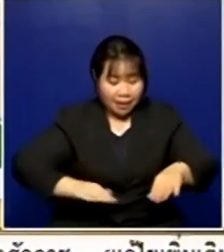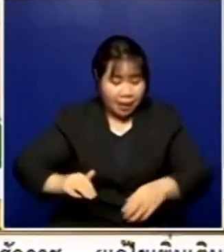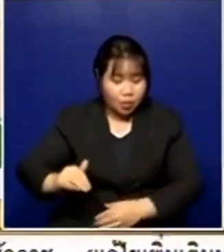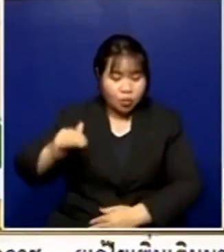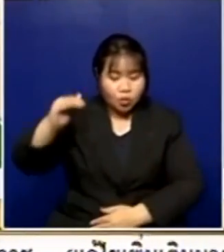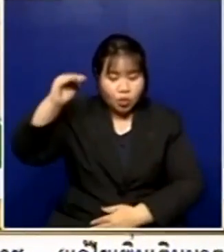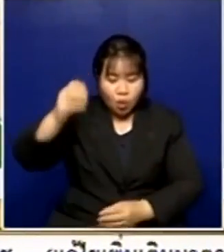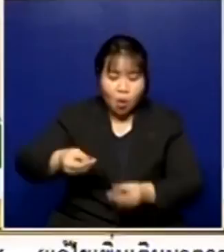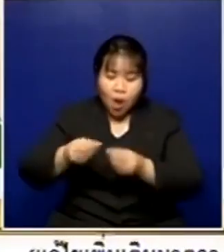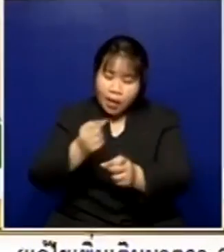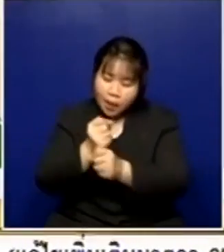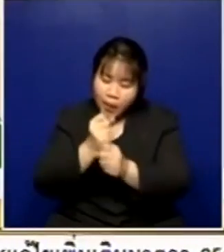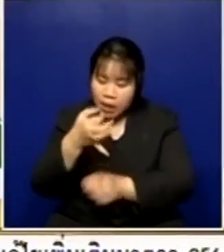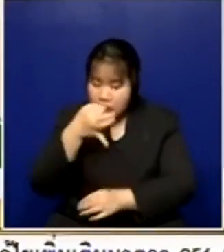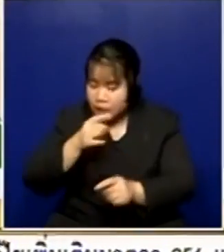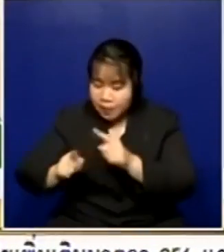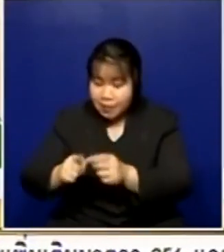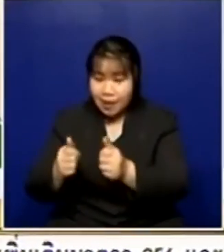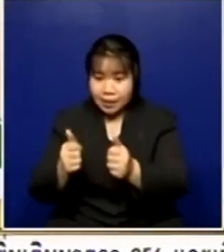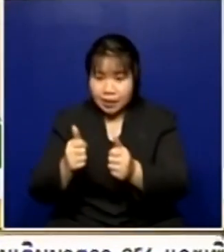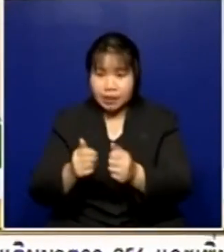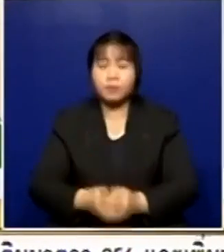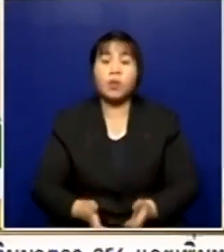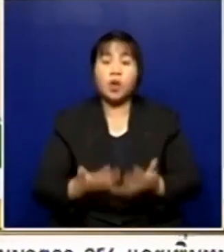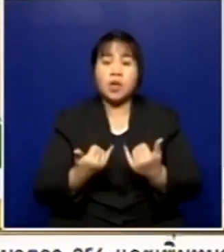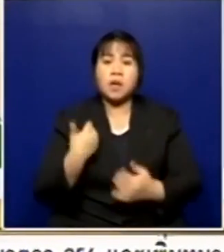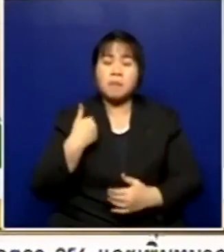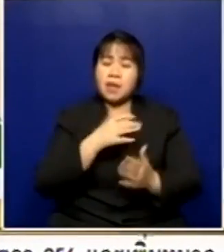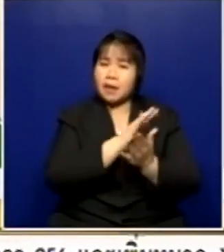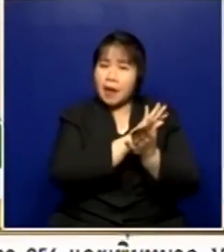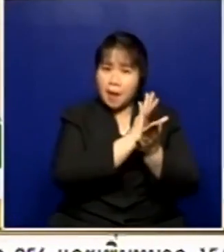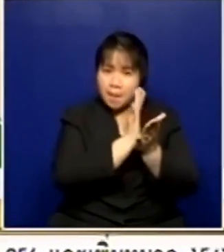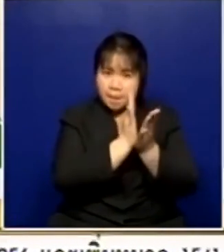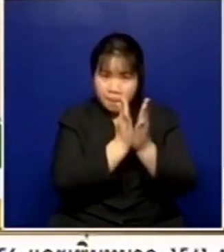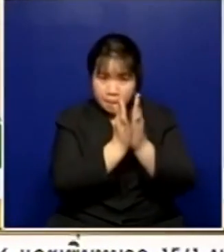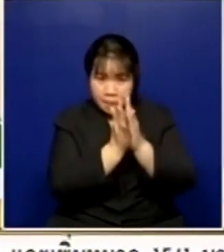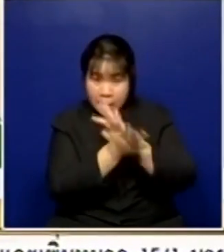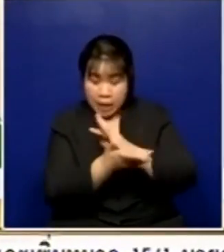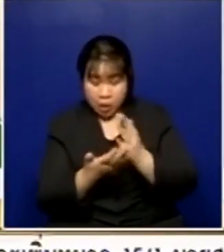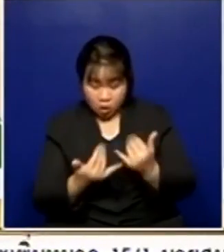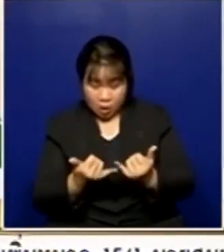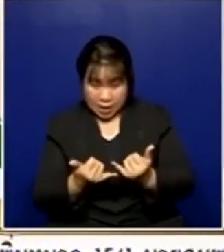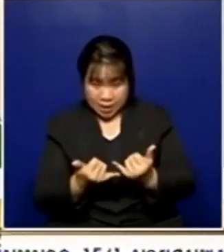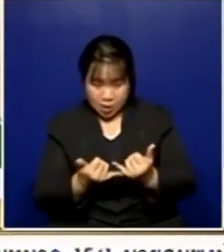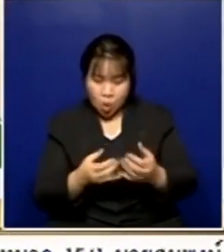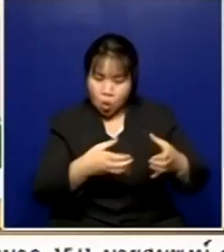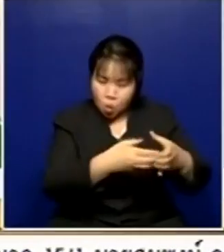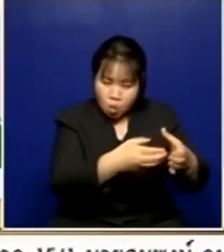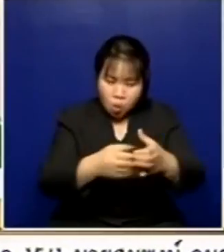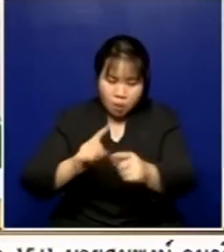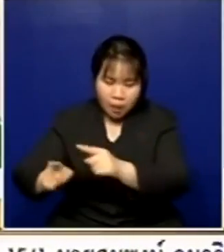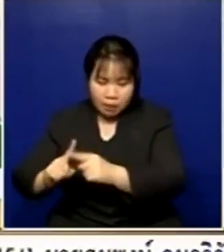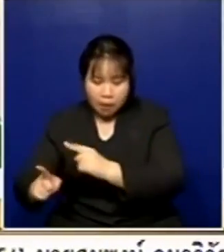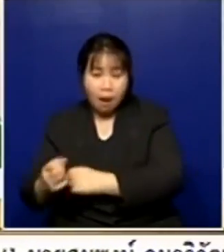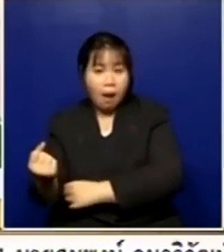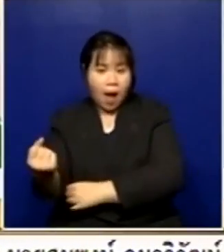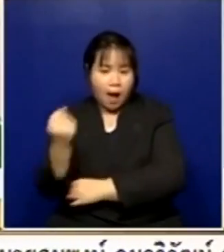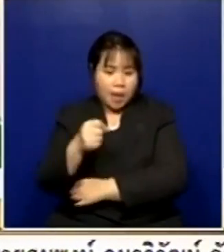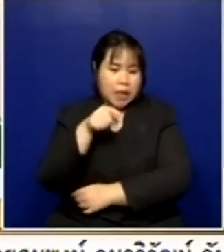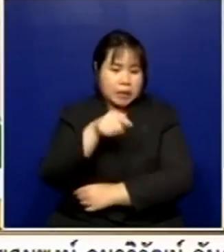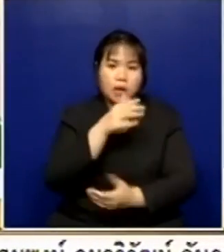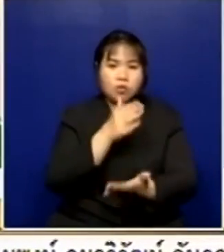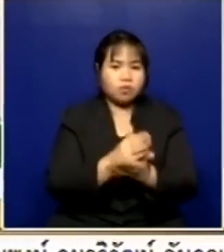ๆไปสายลมแห่งการเปลี่ยนแปลงที่พัดโบกอยู่ในเวลานี้ไม่มีอำนาจใดที่จะหยุด